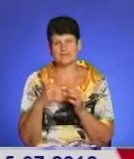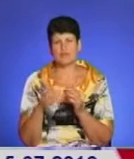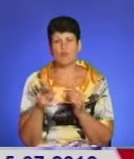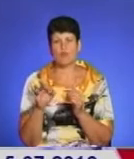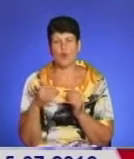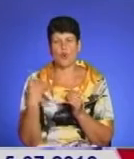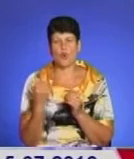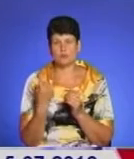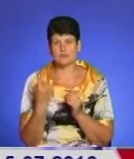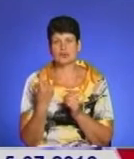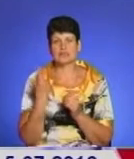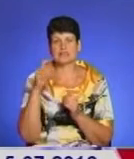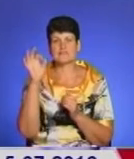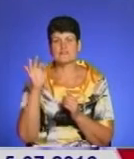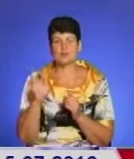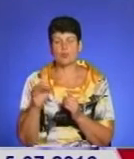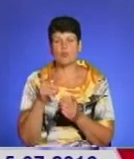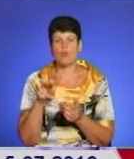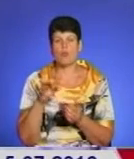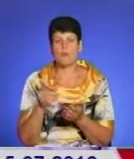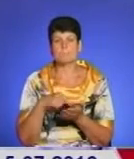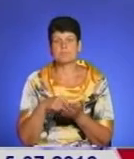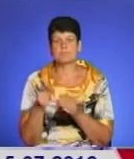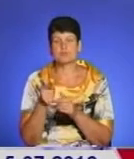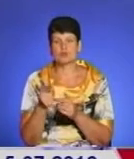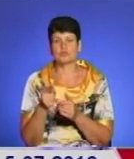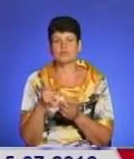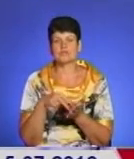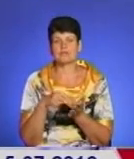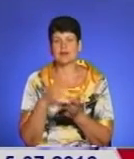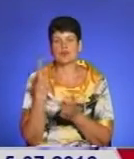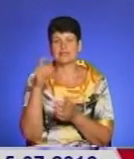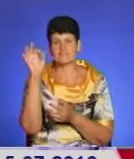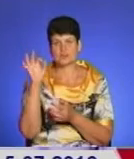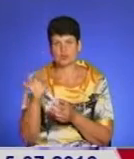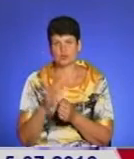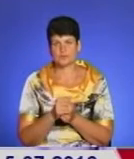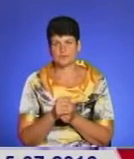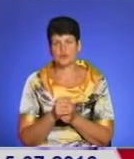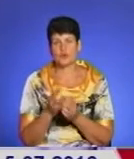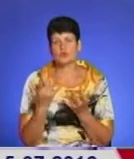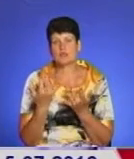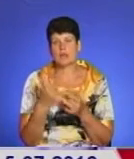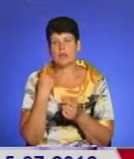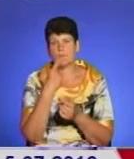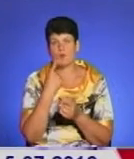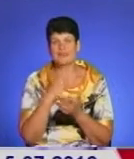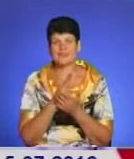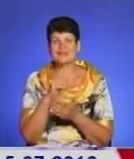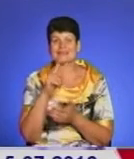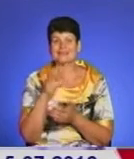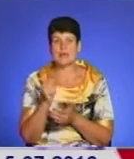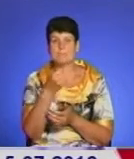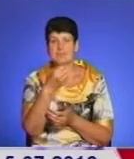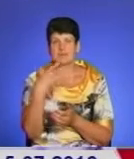області 1%, по місту Тернополю встановлена ставка 1%, оскільки мова йде за 15 рік,